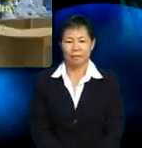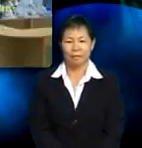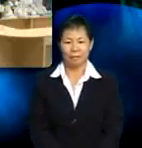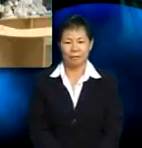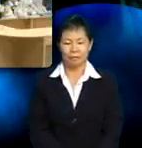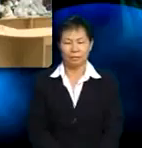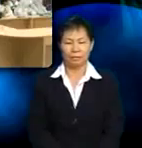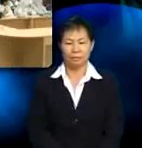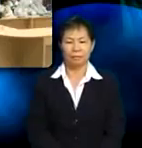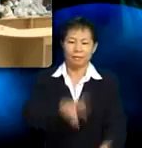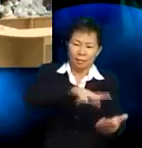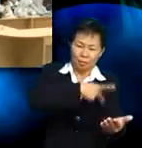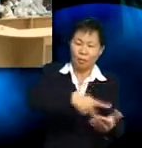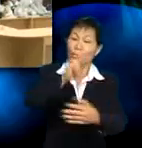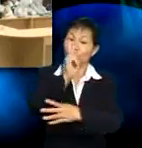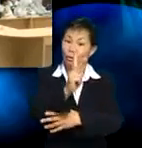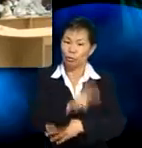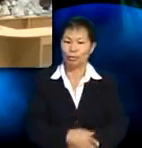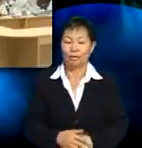Siapa yang ingin ikut